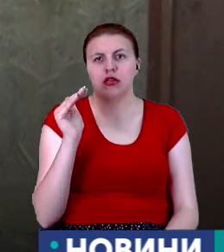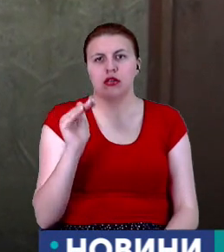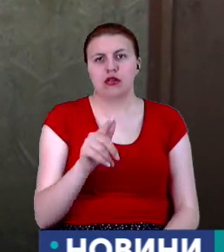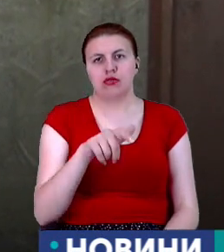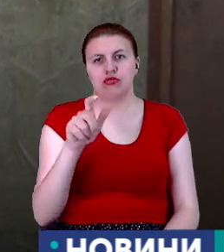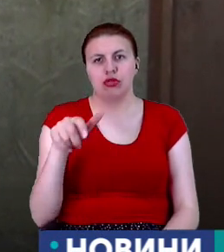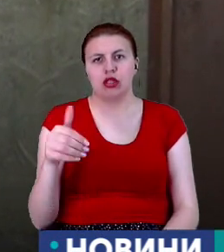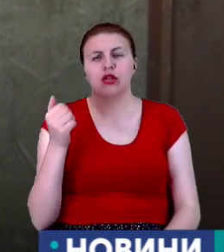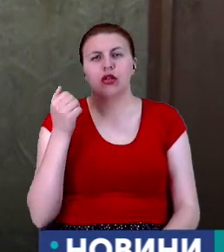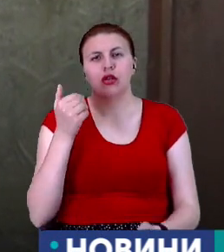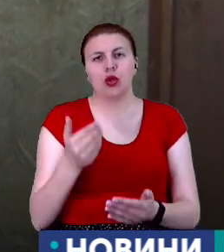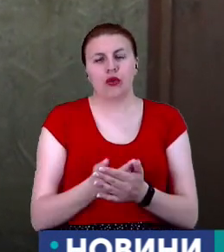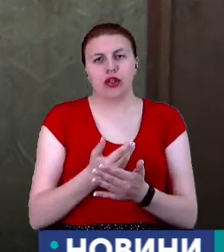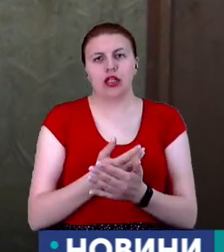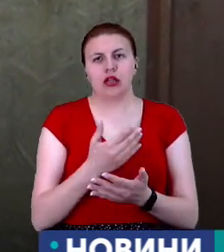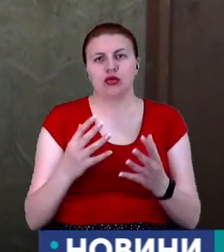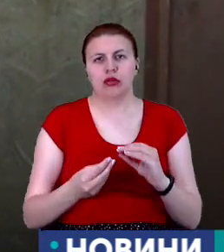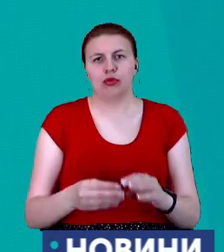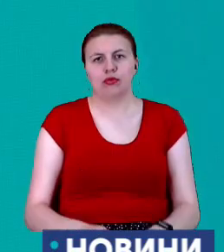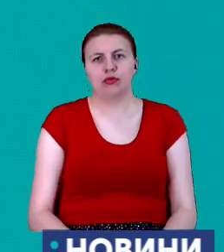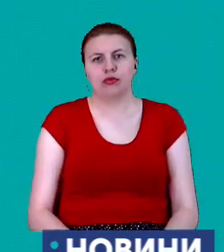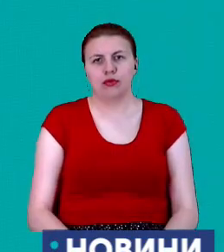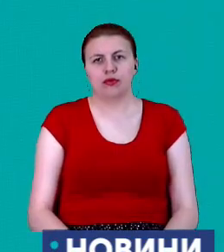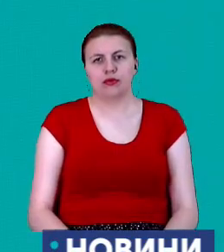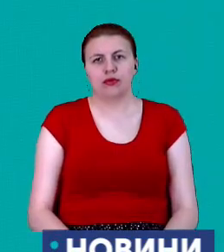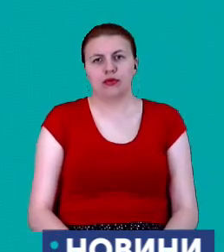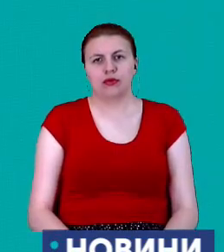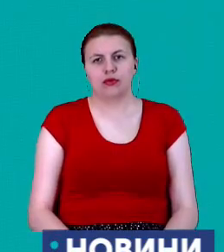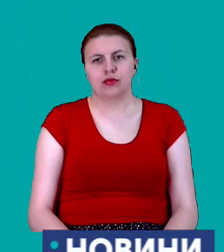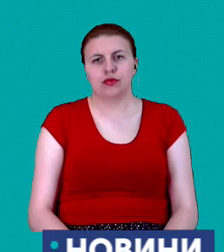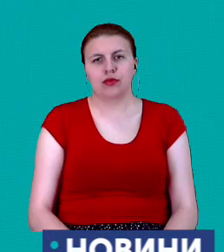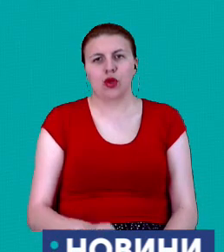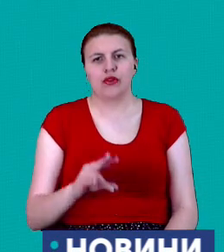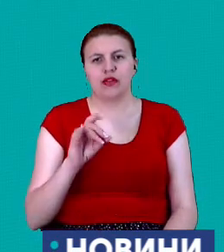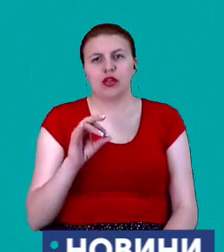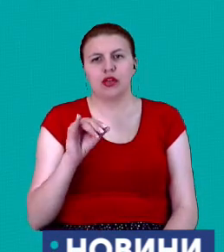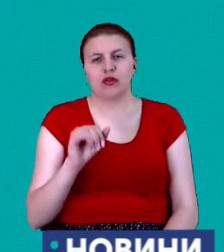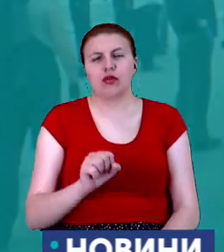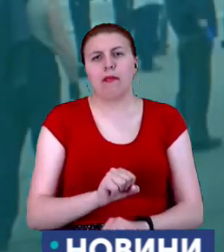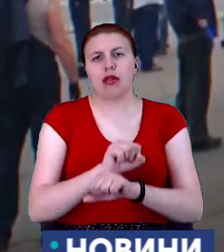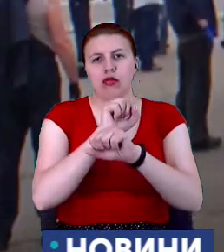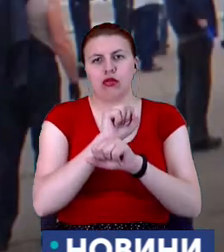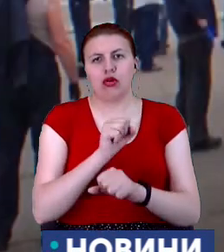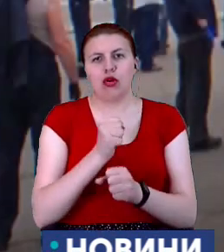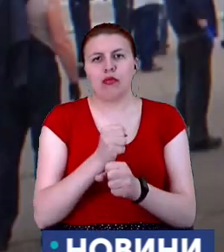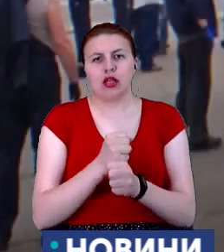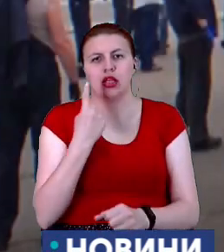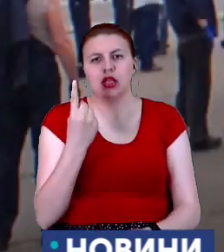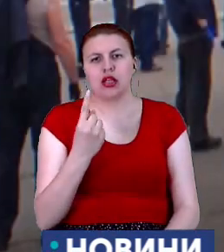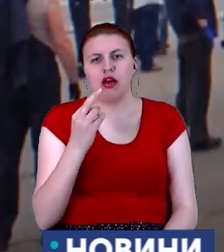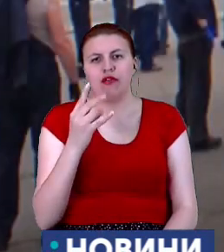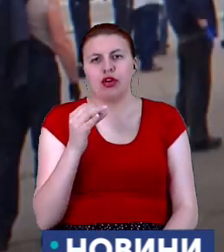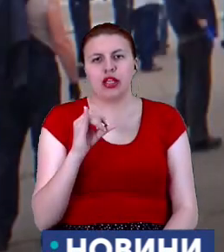Старий, Андрій Брігідір. Новини на Суспільному. У Сєвєродонецьку мітингували робітники єдиної аварійної